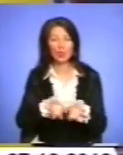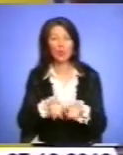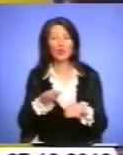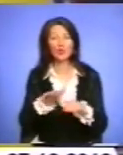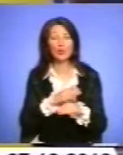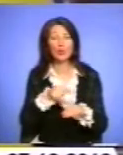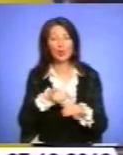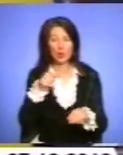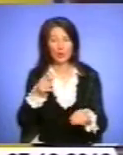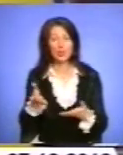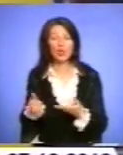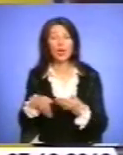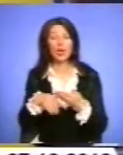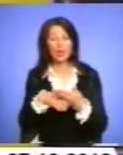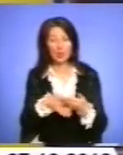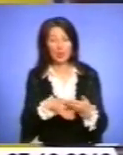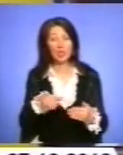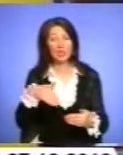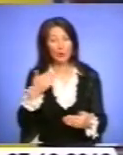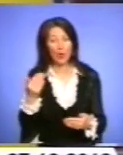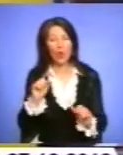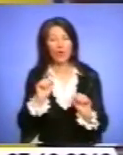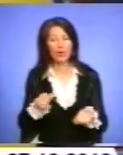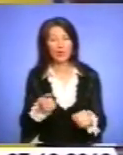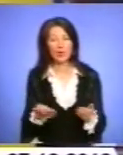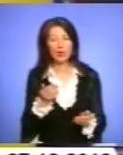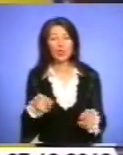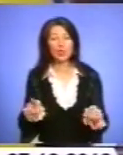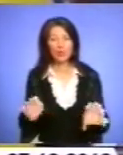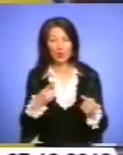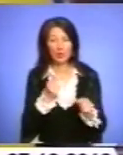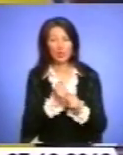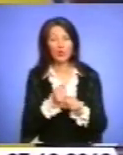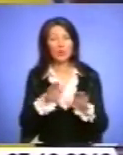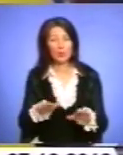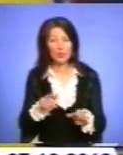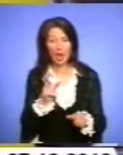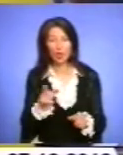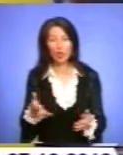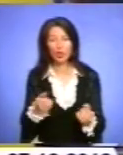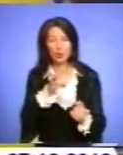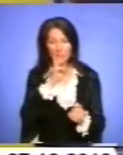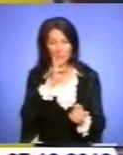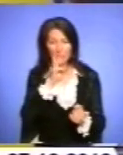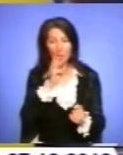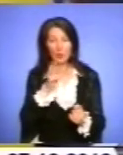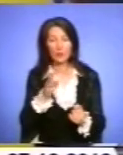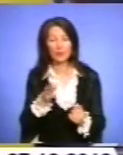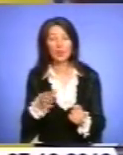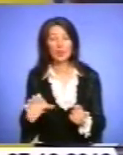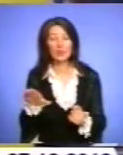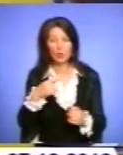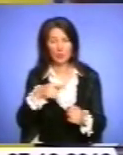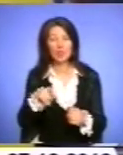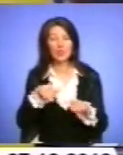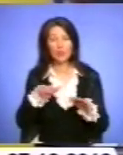добросовісне сприяння з боку влади. Якщо створюються робочі місця, люди отримують зарплату, з усім іншим вирішимо,